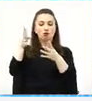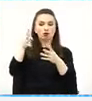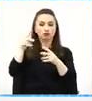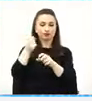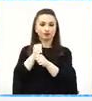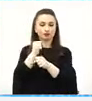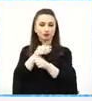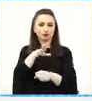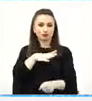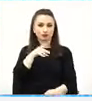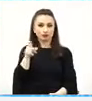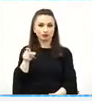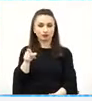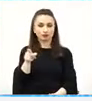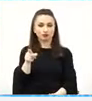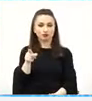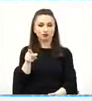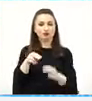ჩადგმა, გახდებოდა